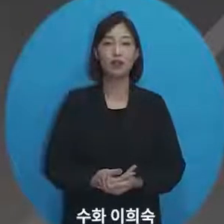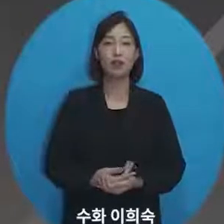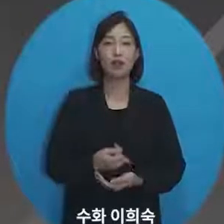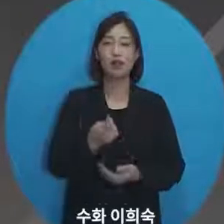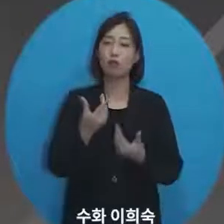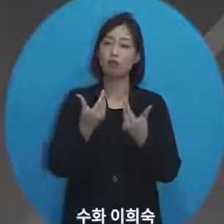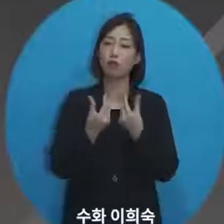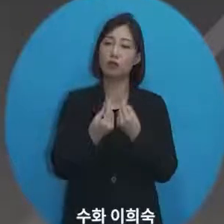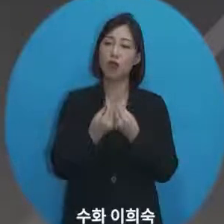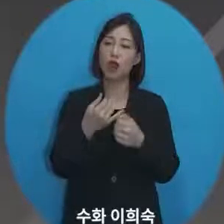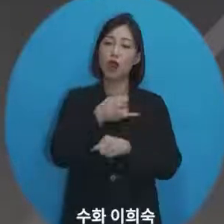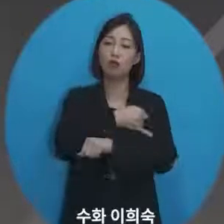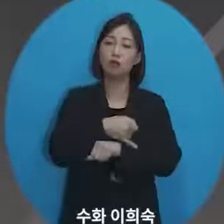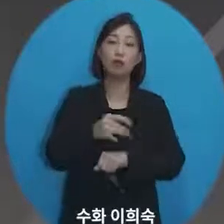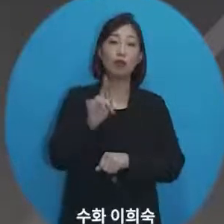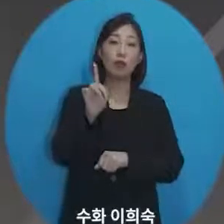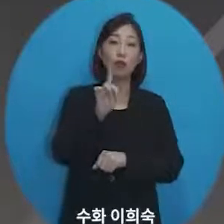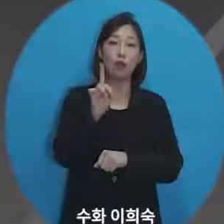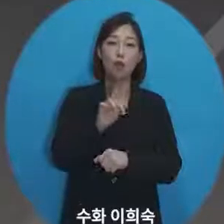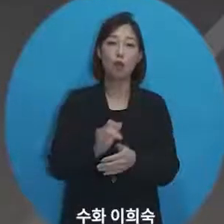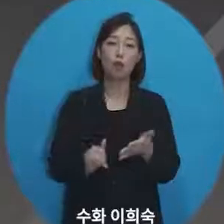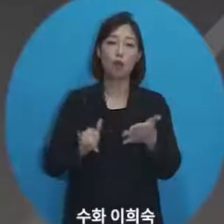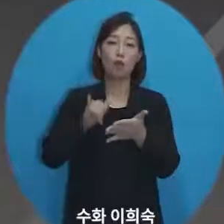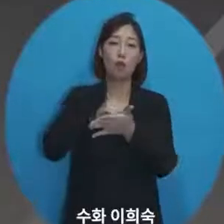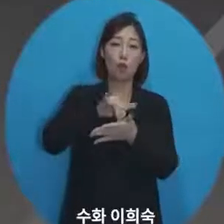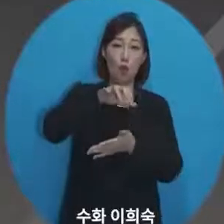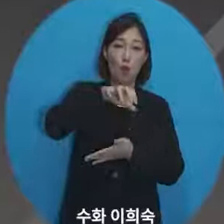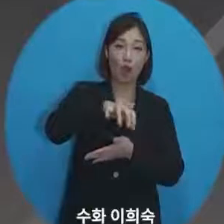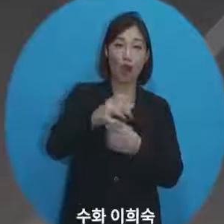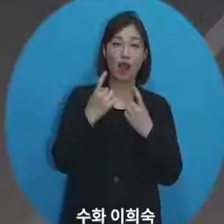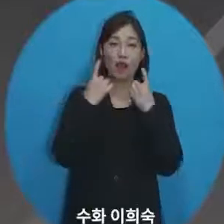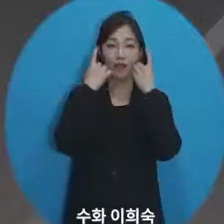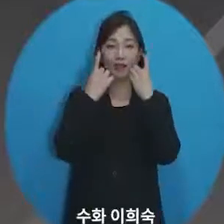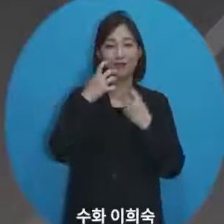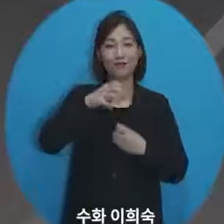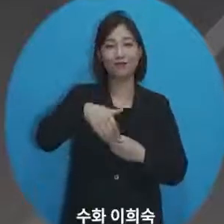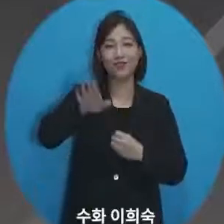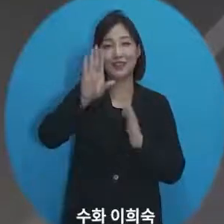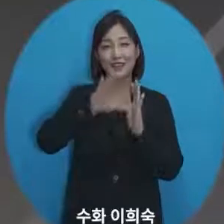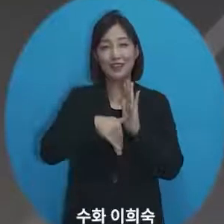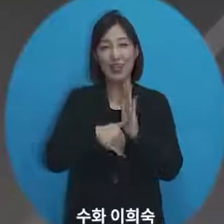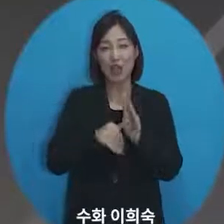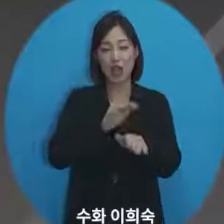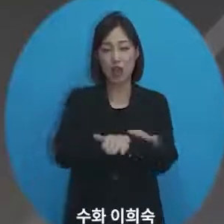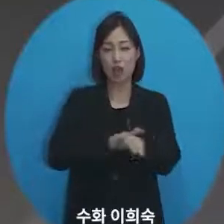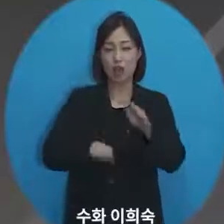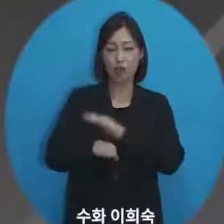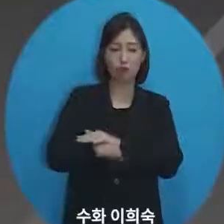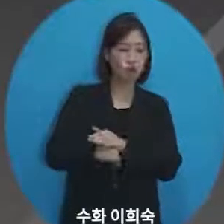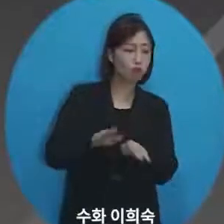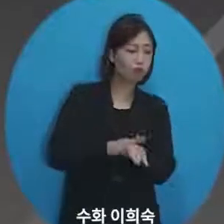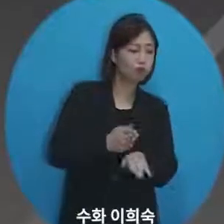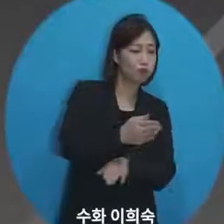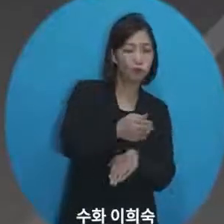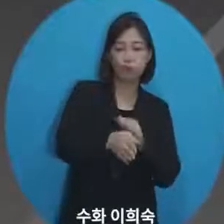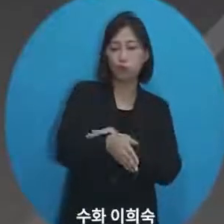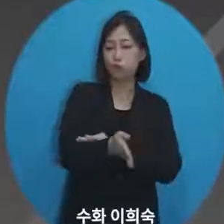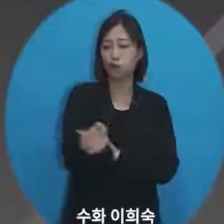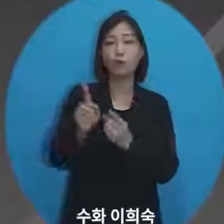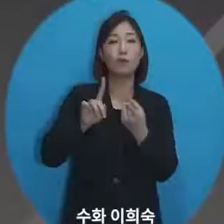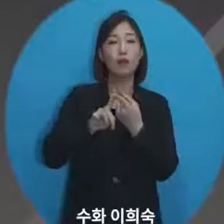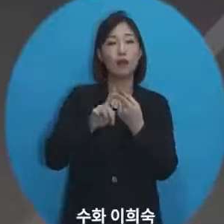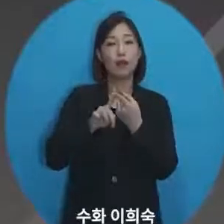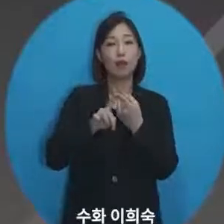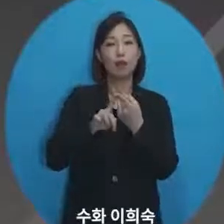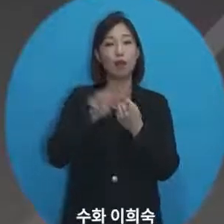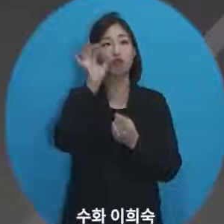이런 부분들은 우리가 공항이나 여객시설을 갔을 때 굉장히 게이트를 찾거나 어떤 방향을 찾거나